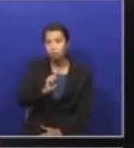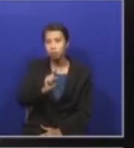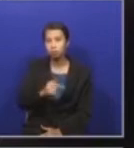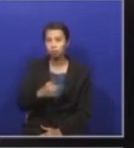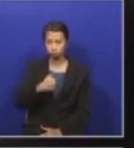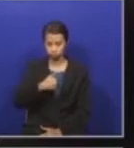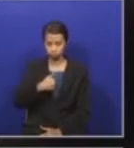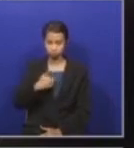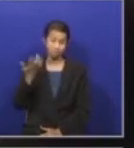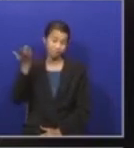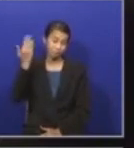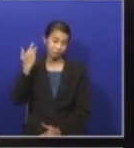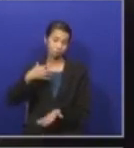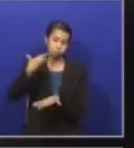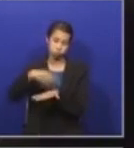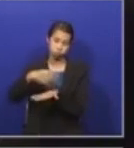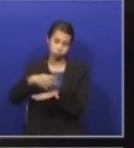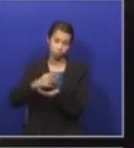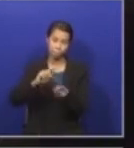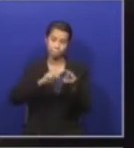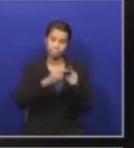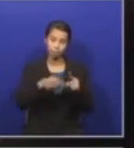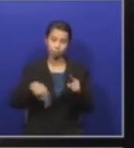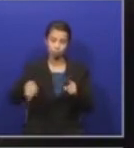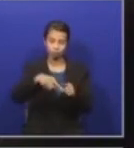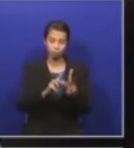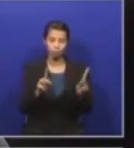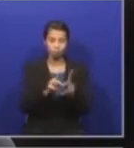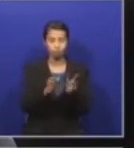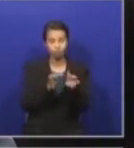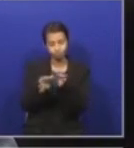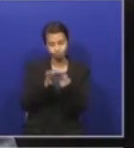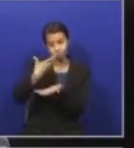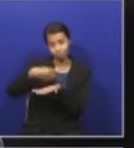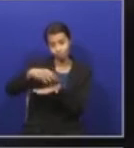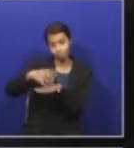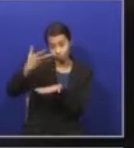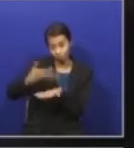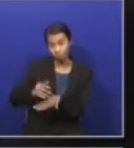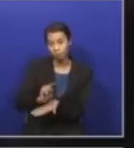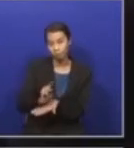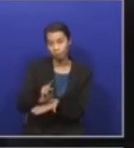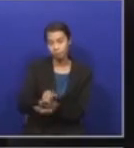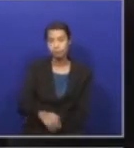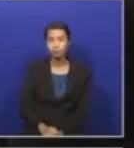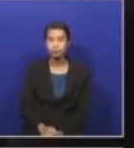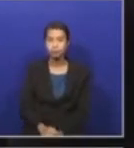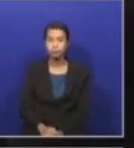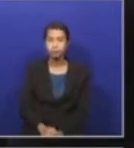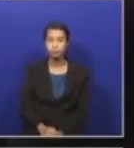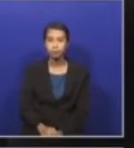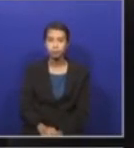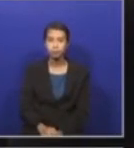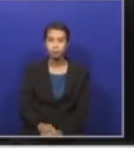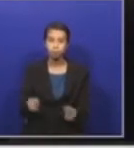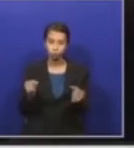รายในวาระหนึ่งถ้าเพื่อนสมาชิกที่เป็นกรรมธิการได้รับฟังเนี่ยนะครับประเด็นหนึ่งที่ได้เรียนไว้นั่นก็คือประเด็นหลัก